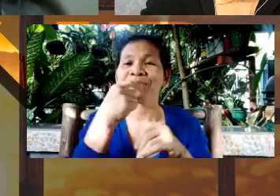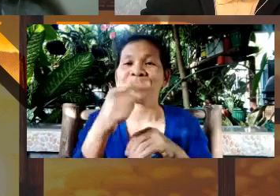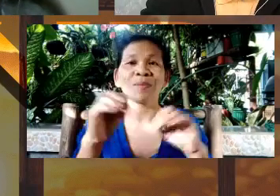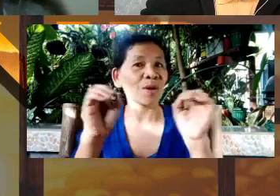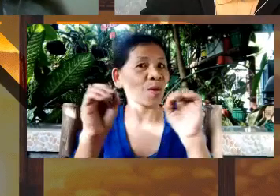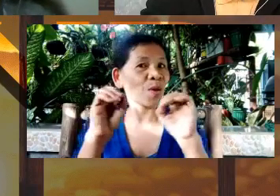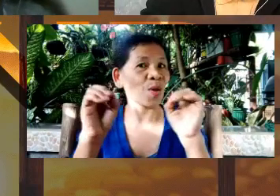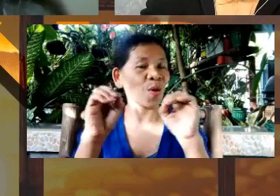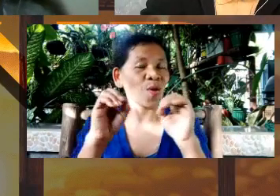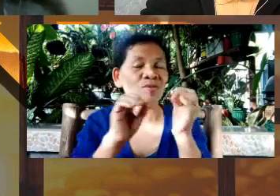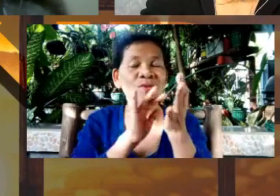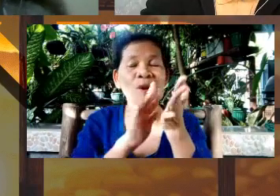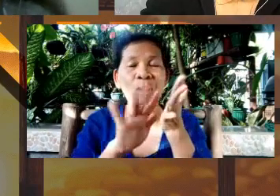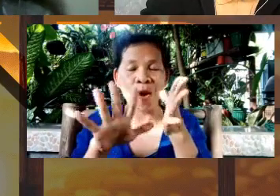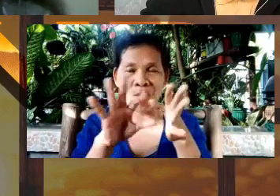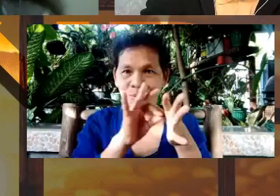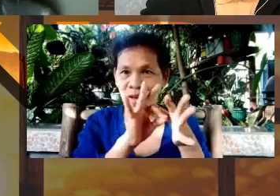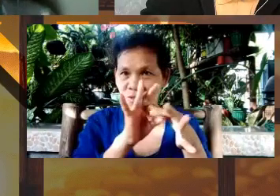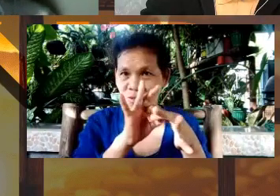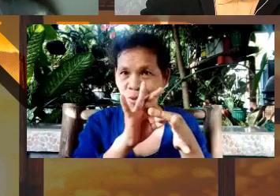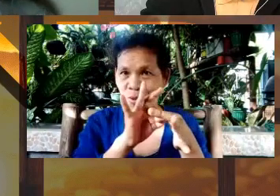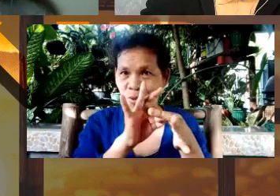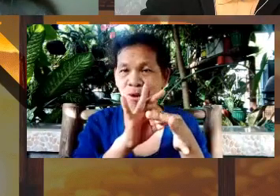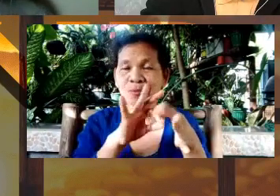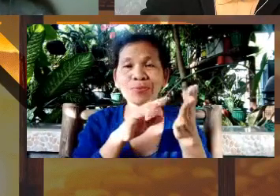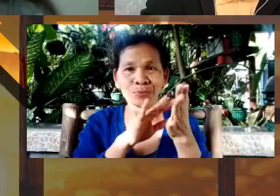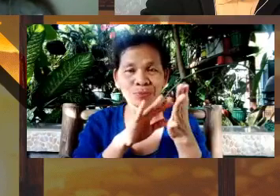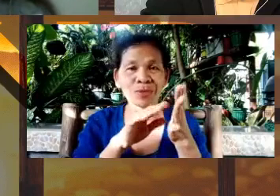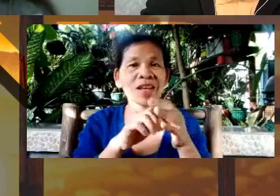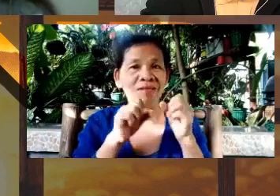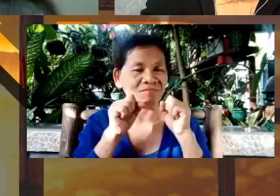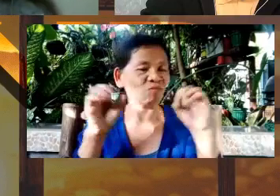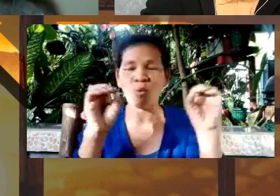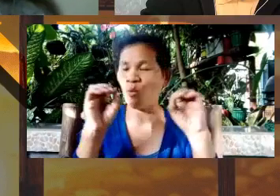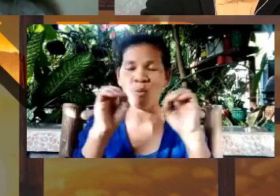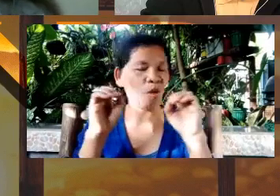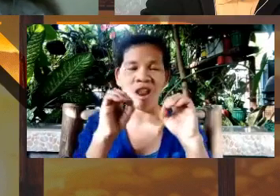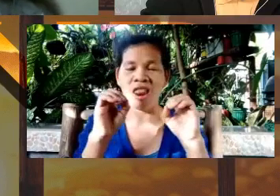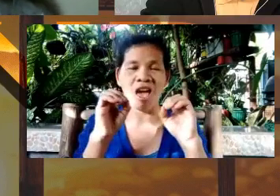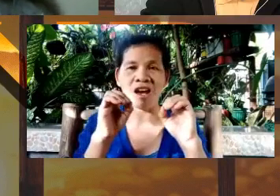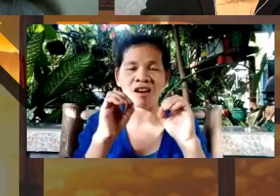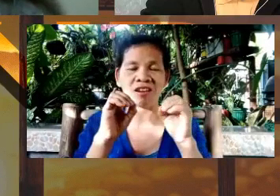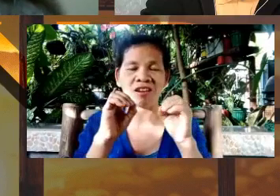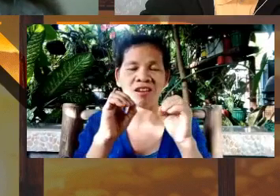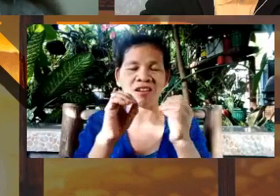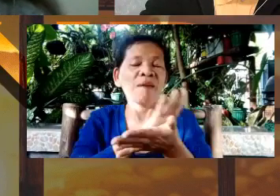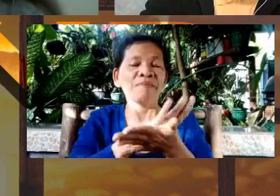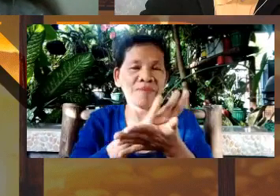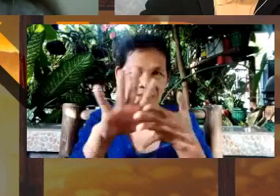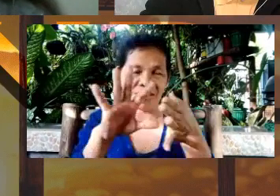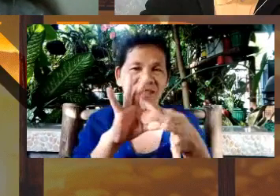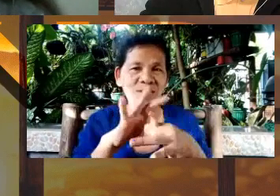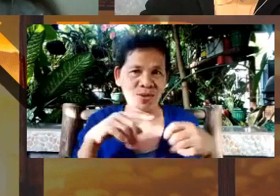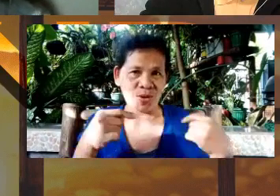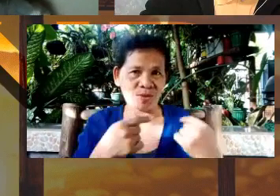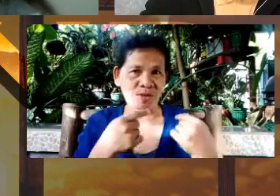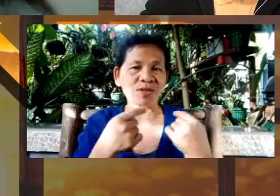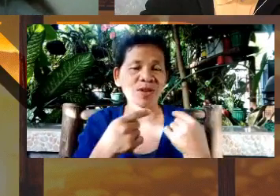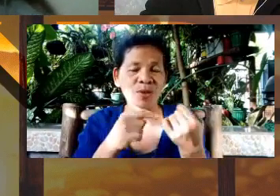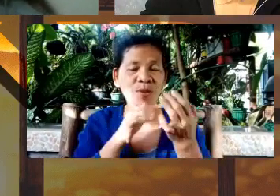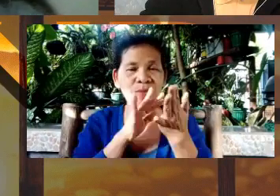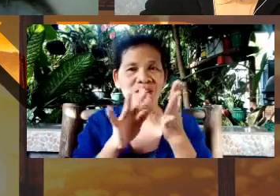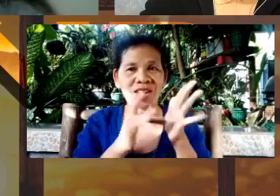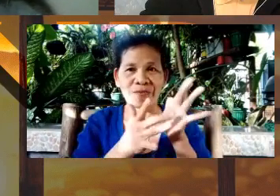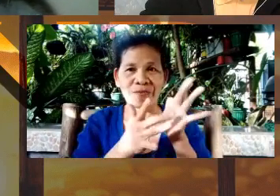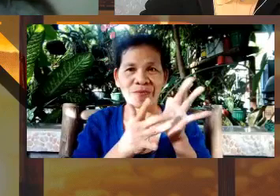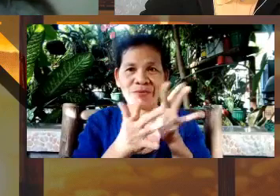blood, there is no remission of sin. Kaya napakahalaga po, kapatid, yung dugo ni Kristo na natigis